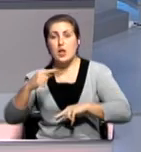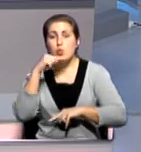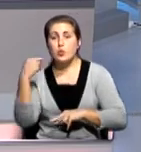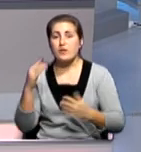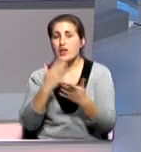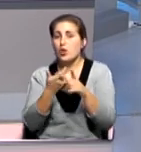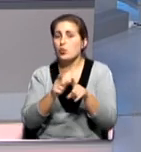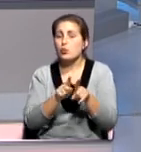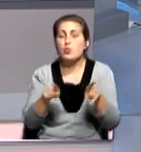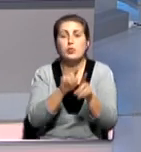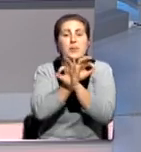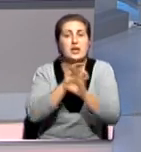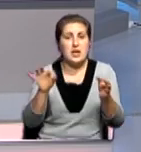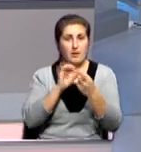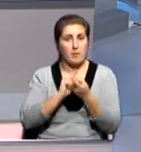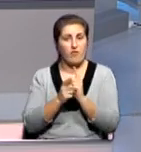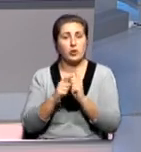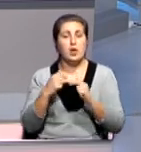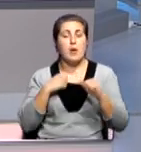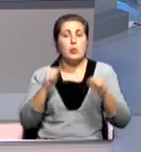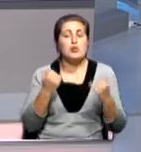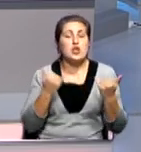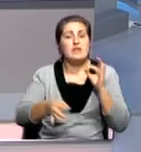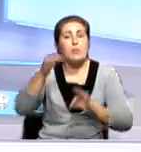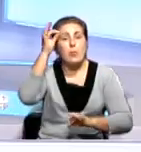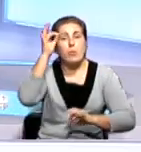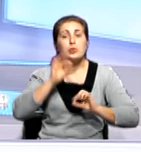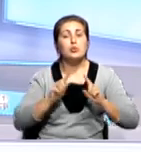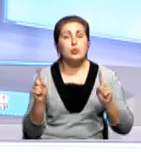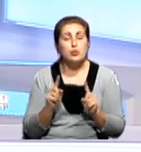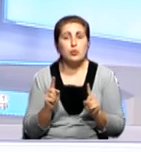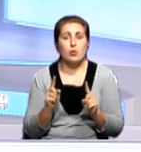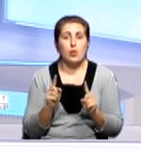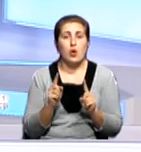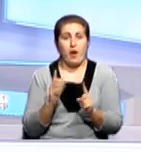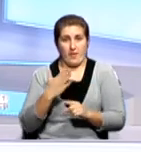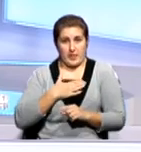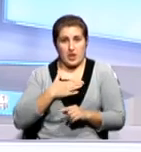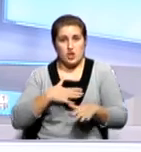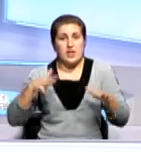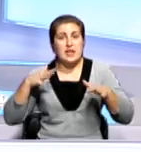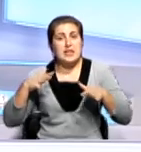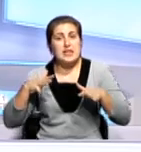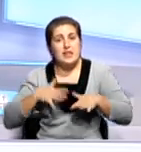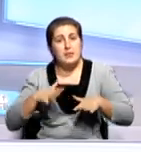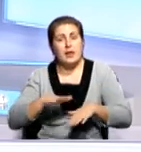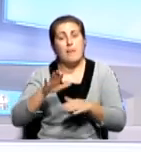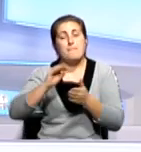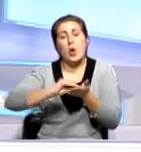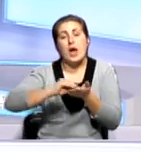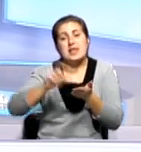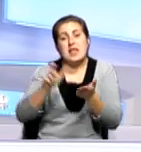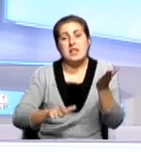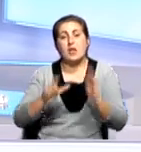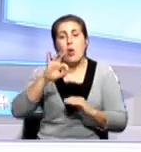прекрасные переводы могу вот сейчас вспомнить что есть наша Крымская Крымская поэтесса